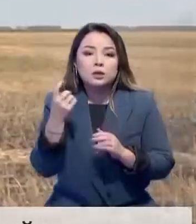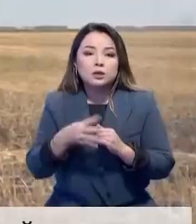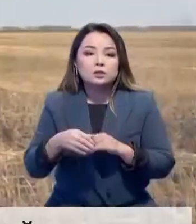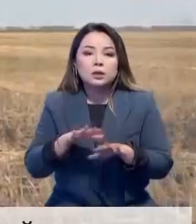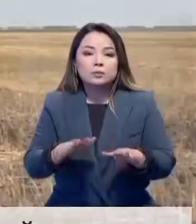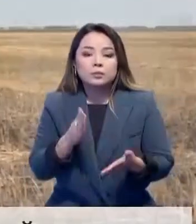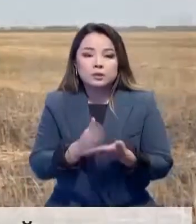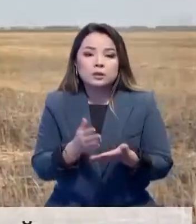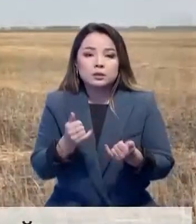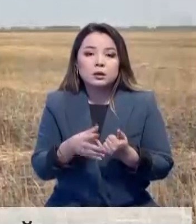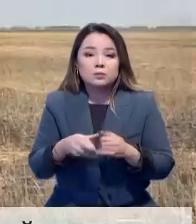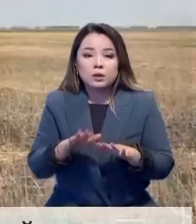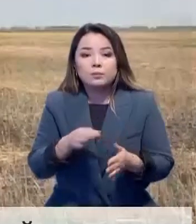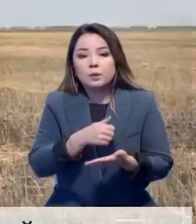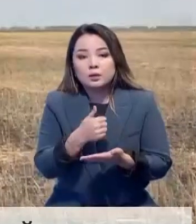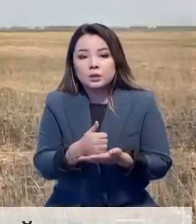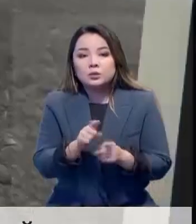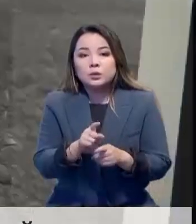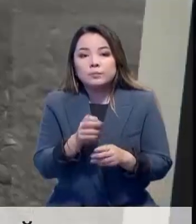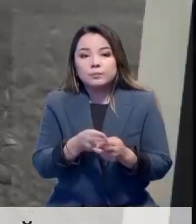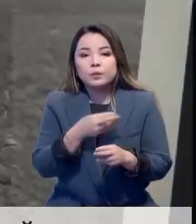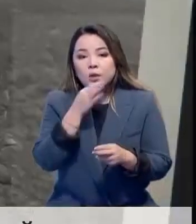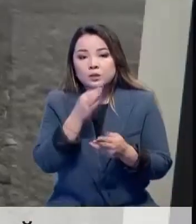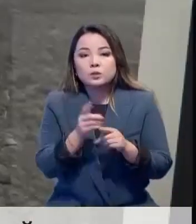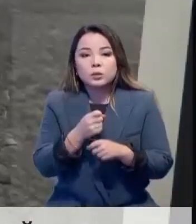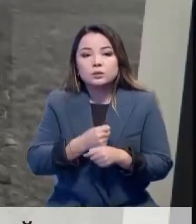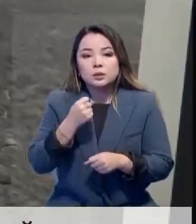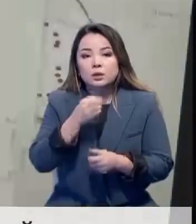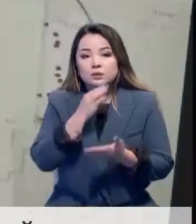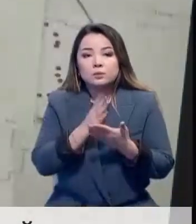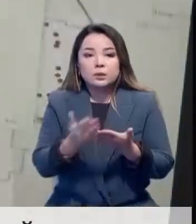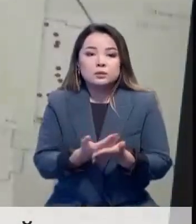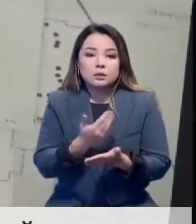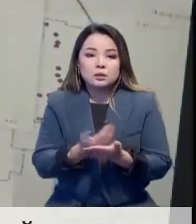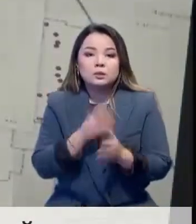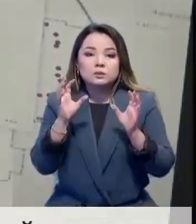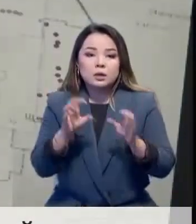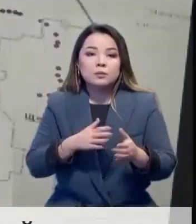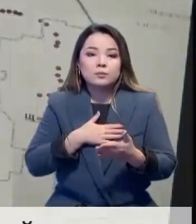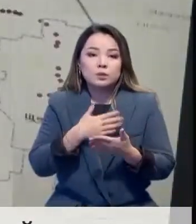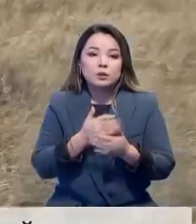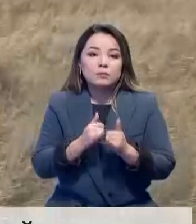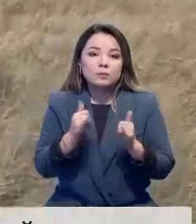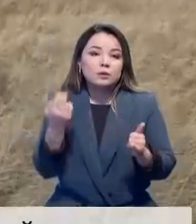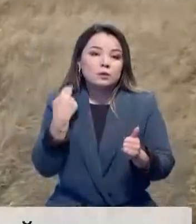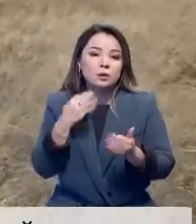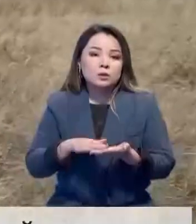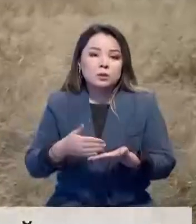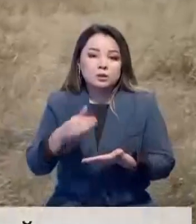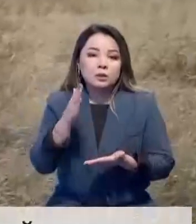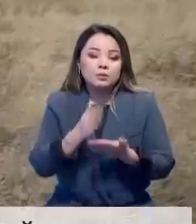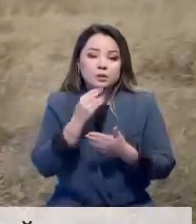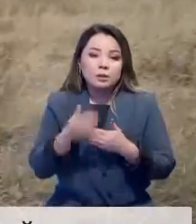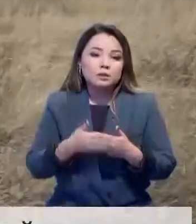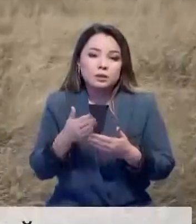игерусі жатыр. Аймақ басшысы жауапсыз тұлғалар қатаң жазаланатынын жеткізді. Айталық, биылдың өзінде заңды белшесіне басқан 6 ірі жер иеленуші